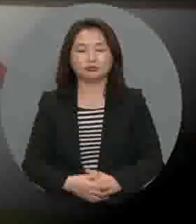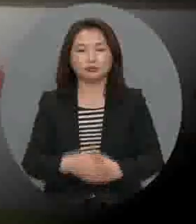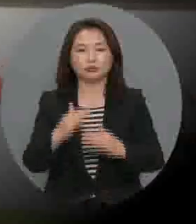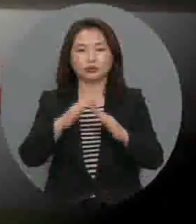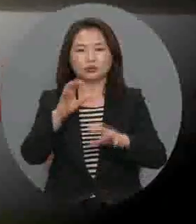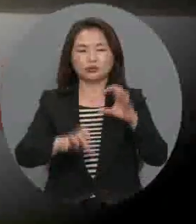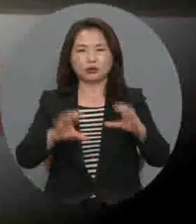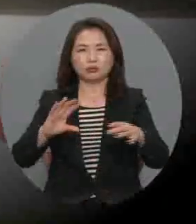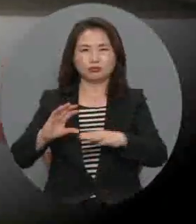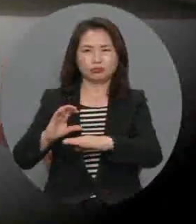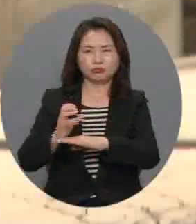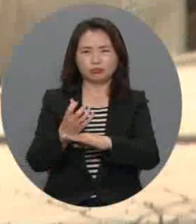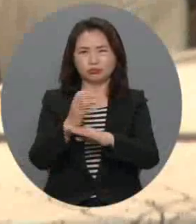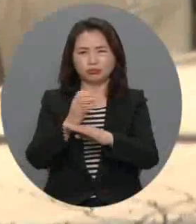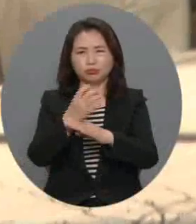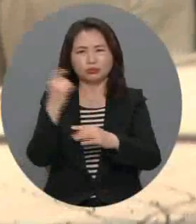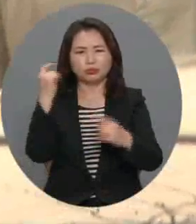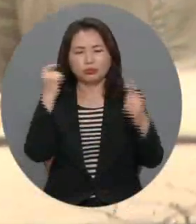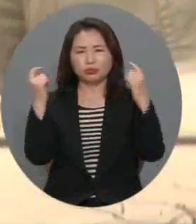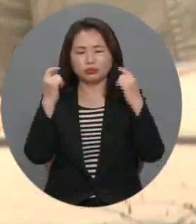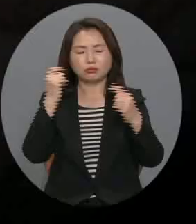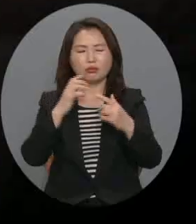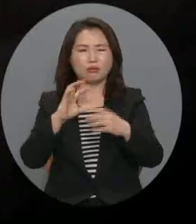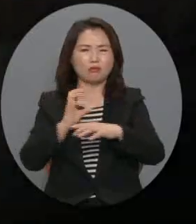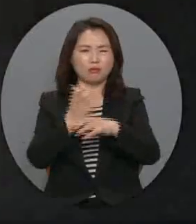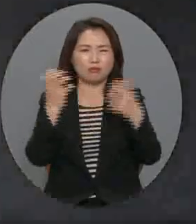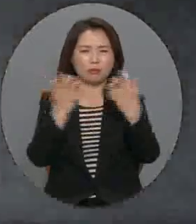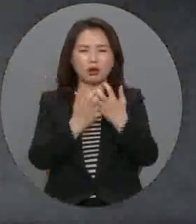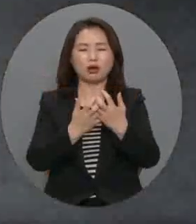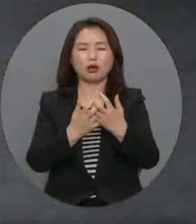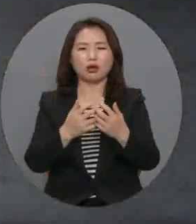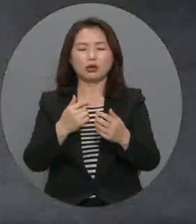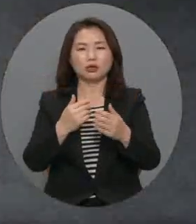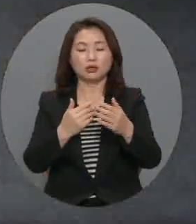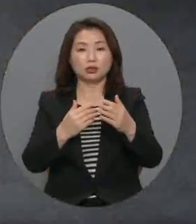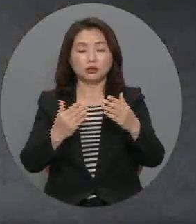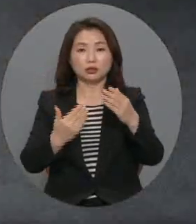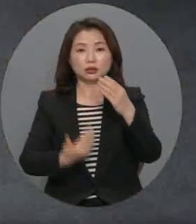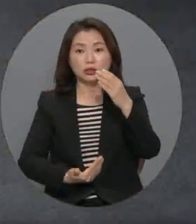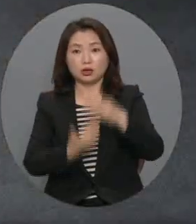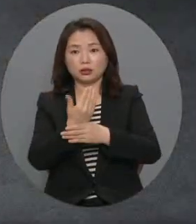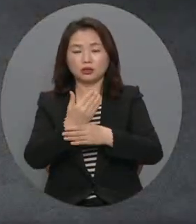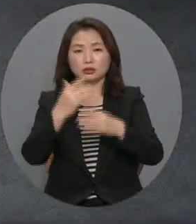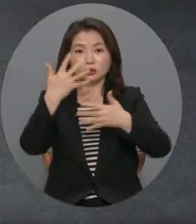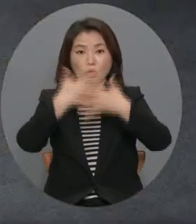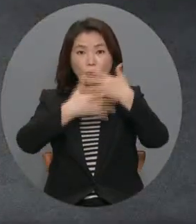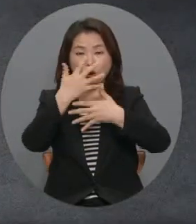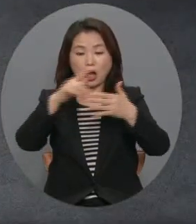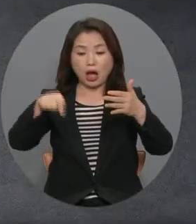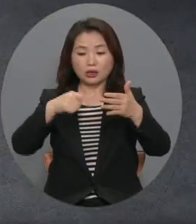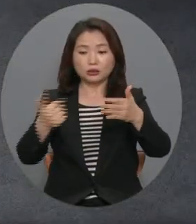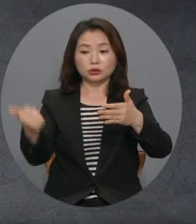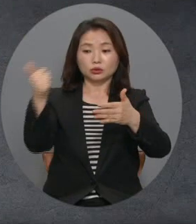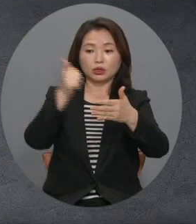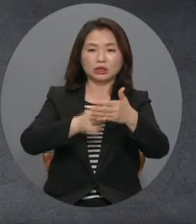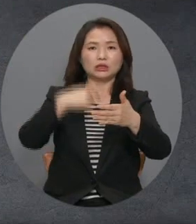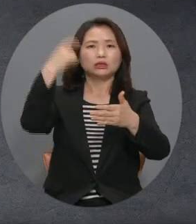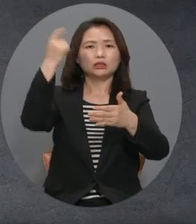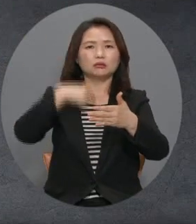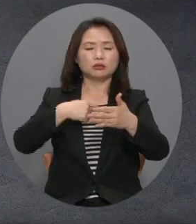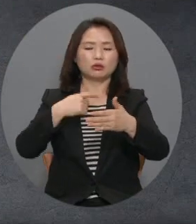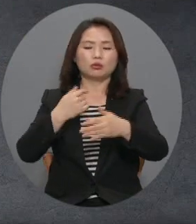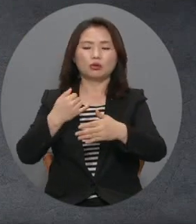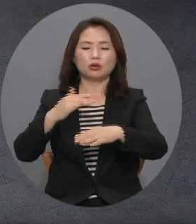동네에서 쉴 새 없이 앰뷸런스 소리가 울려 퍼지고 마치 재난 영화의 한 가운데 들어와 있는 느낌이라고